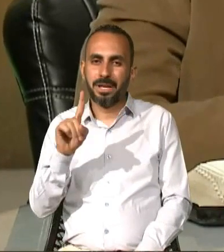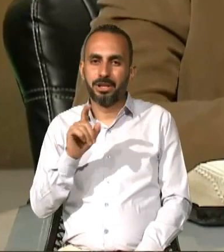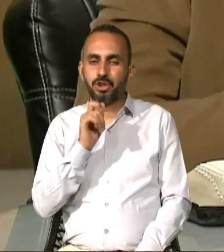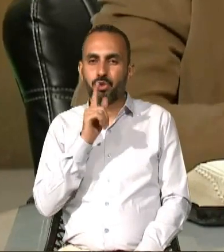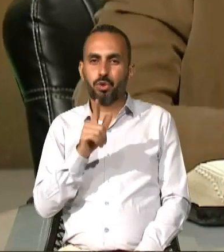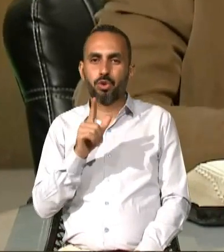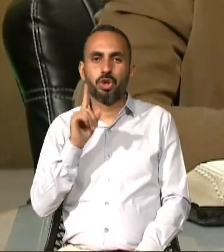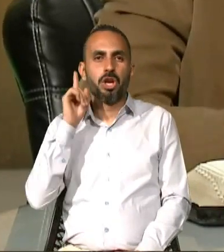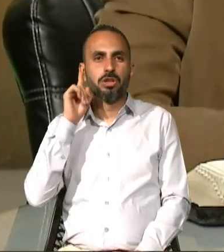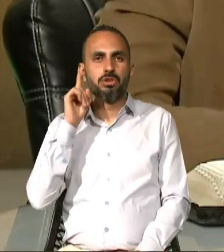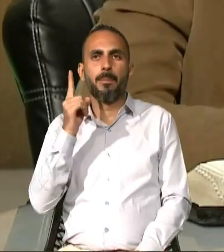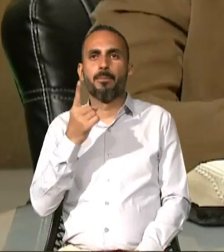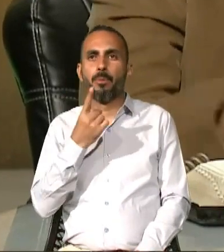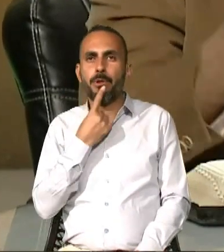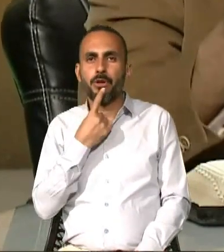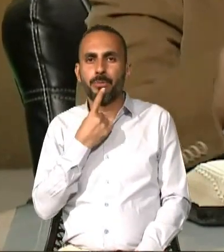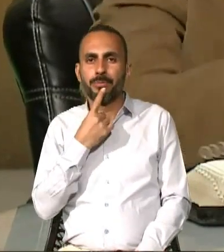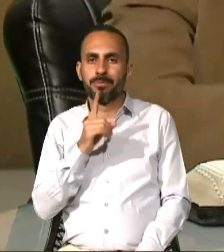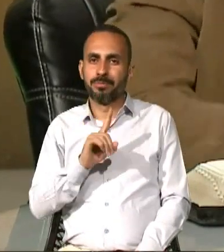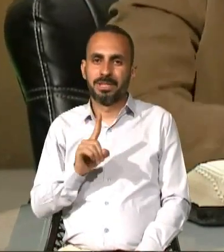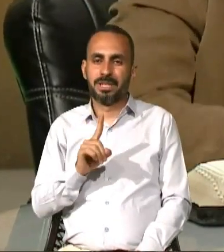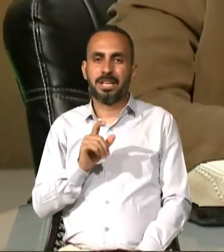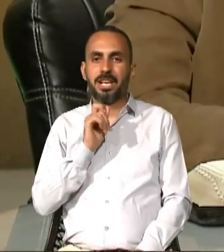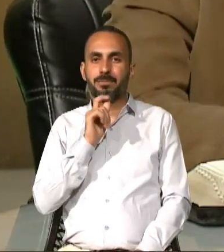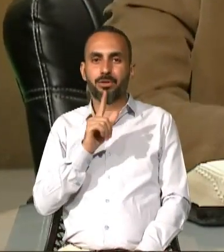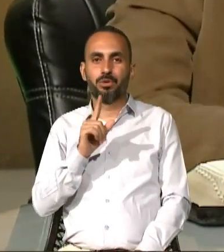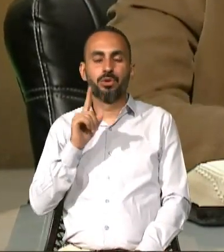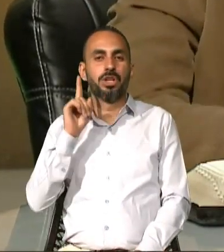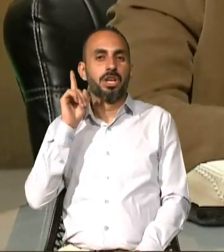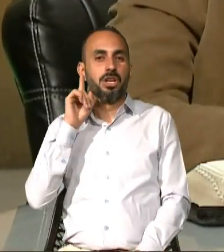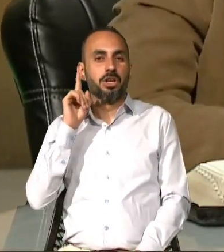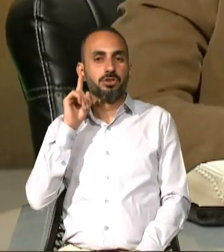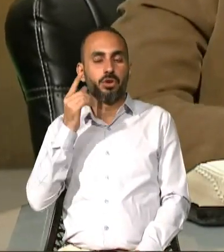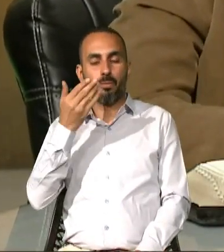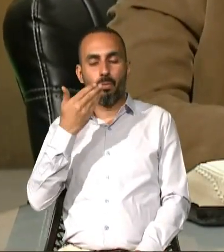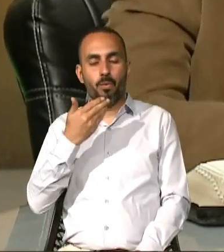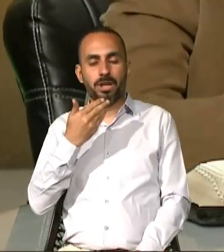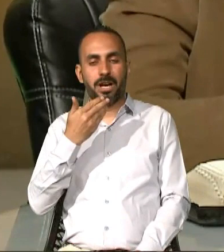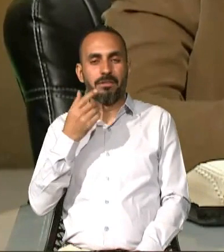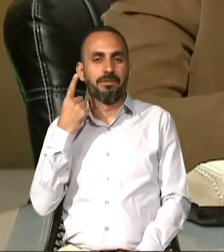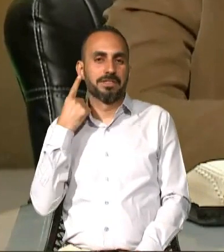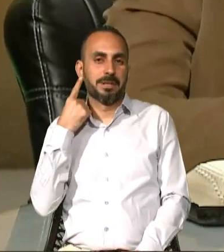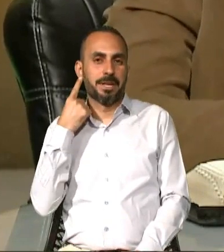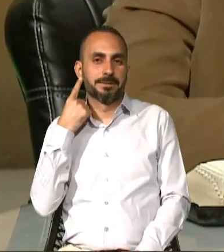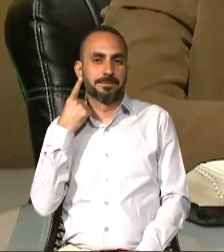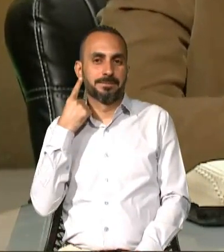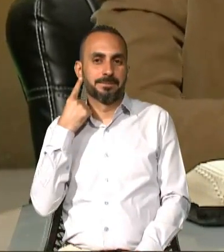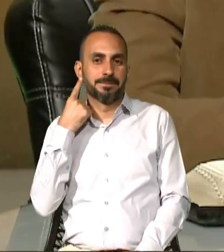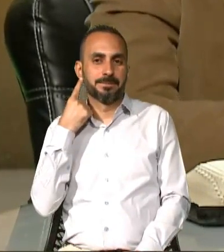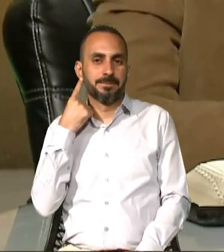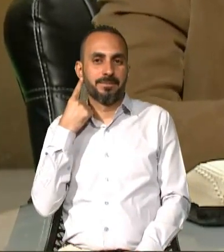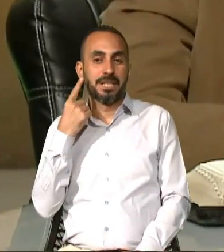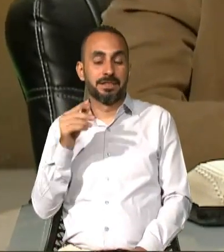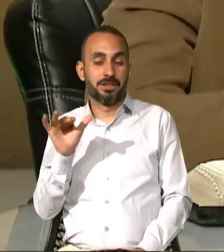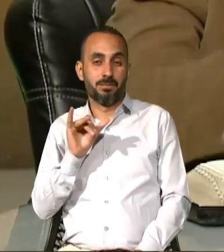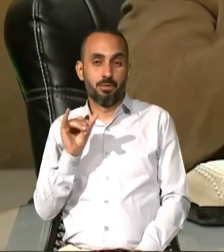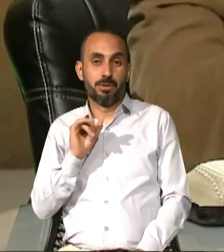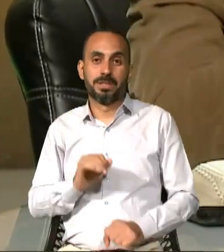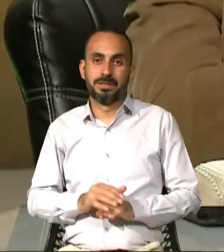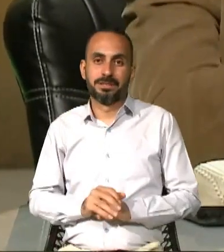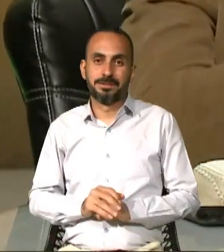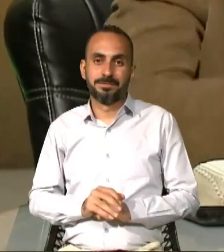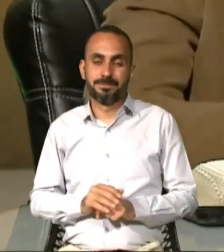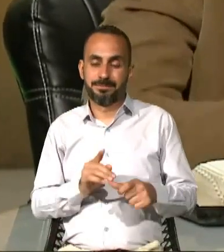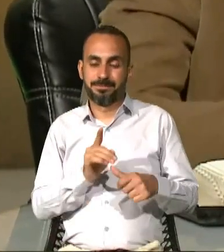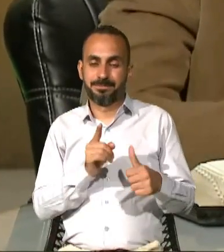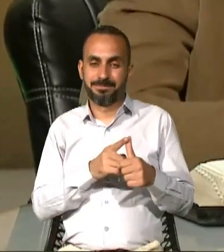أي. وضعاف السمع. أي. حاجه جميله اتعلمتها من اخويا فلازم اقولها للناس لانها حاجه جميله. أي. الحاجه الثانيه انا لاحظت ان